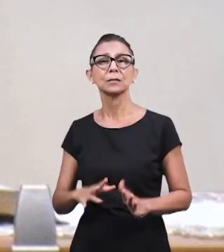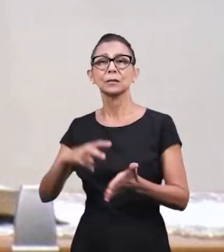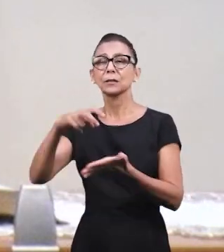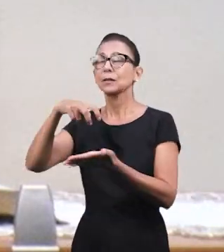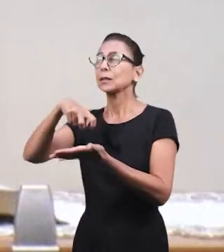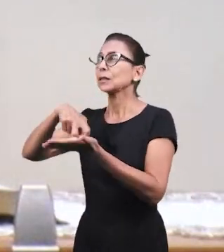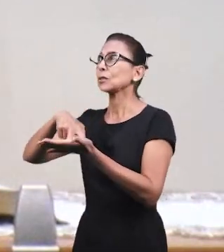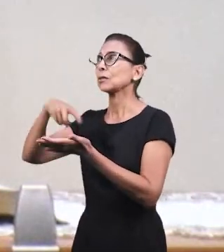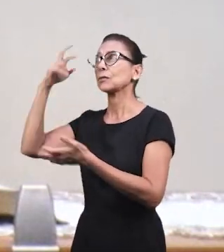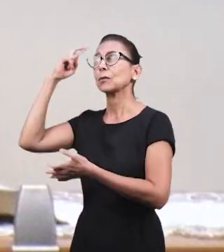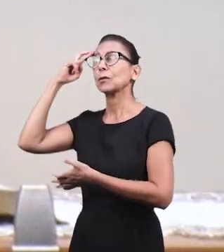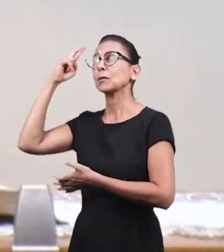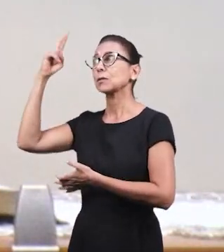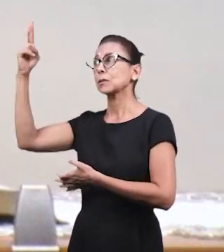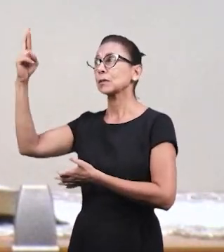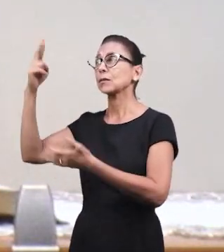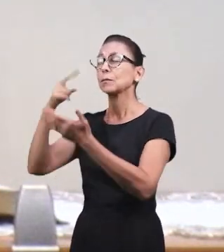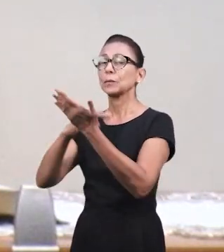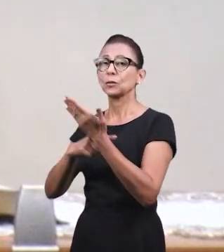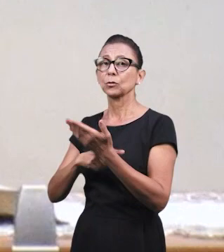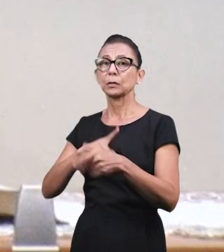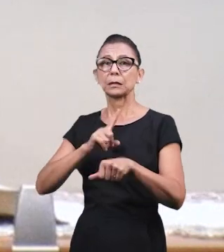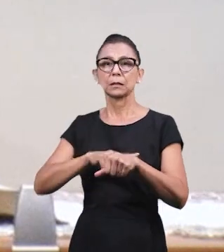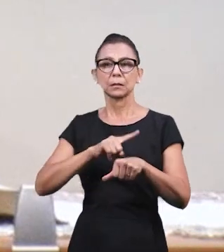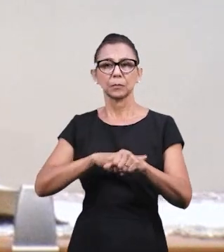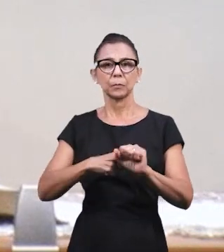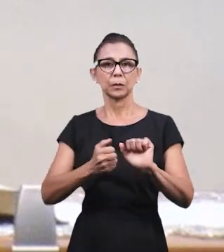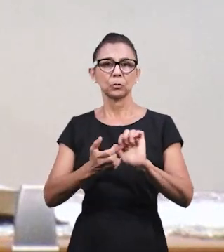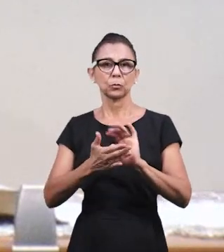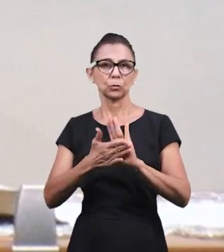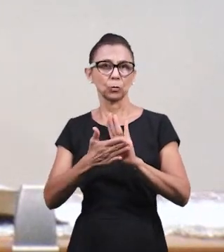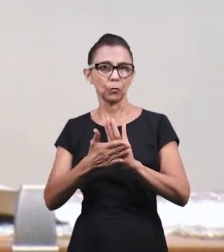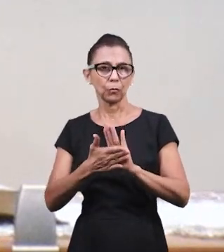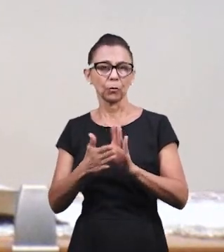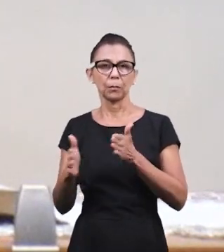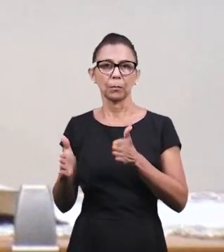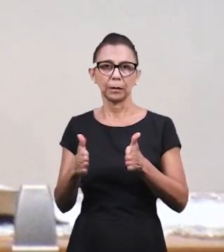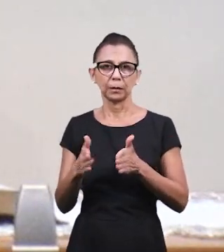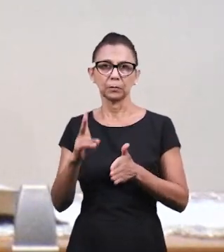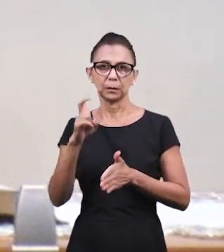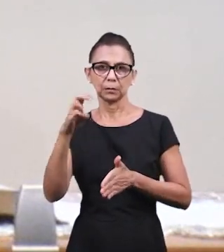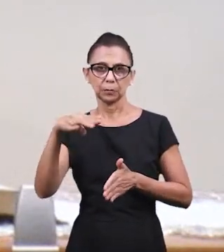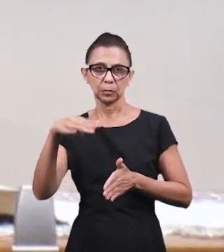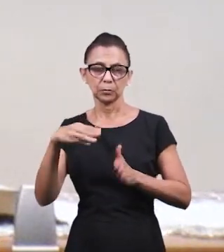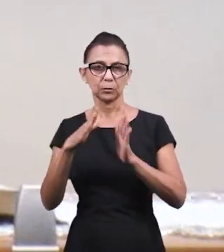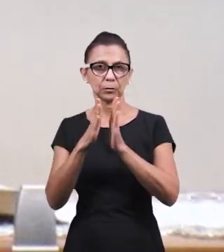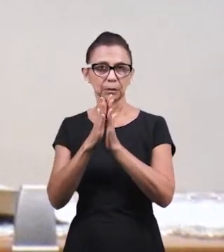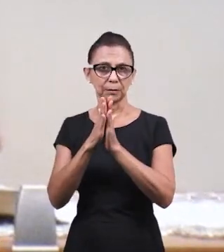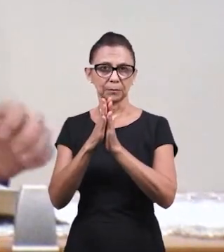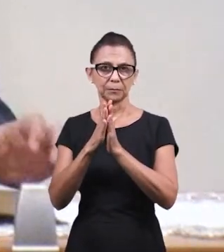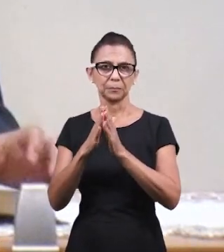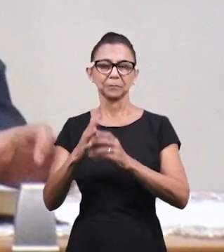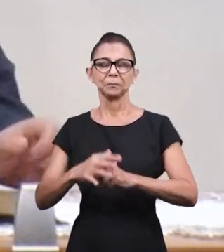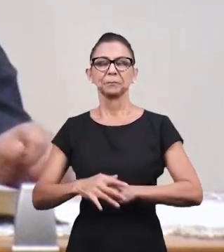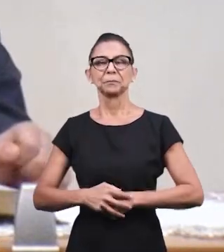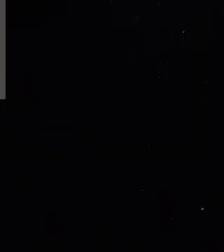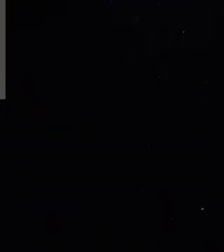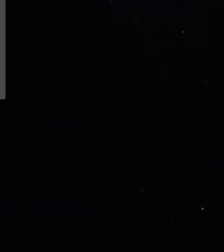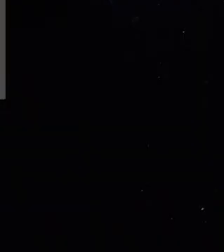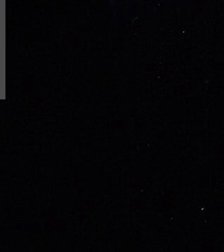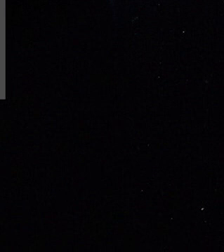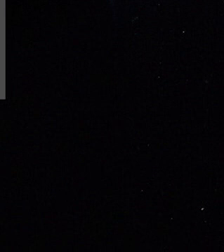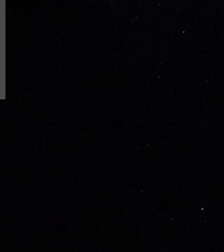получить от господа склонить на колени мы будем петь псалом и в течение 5 минут помолитесь за вашей